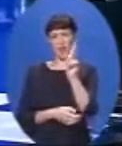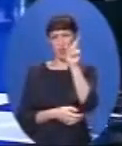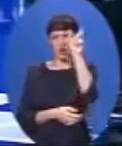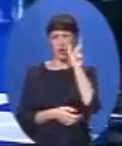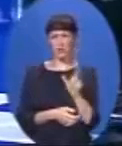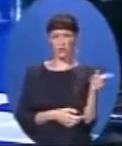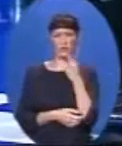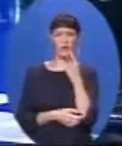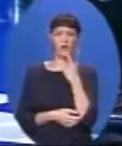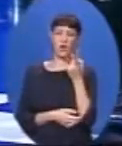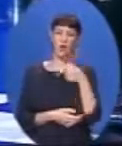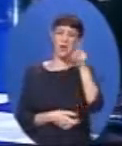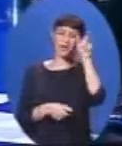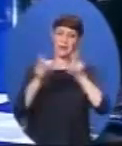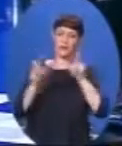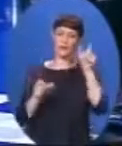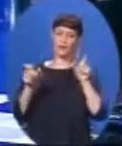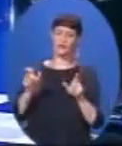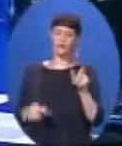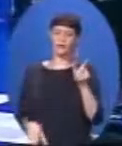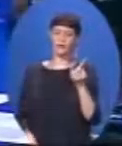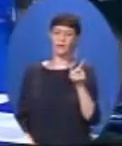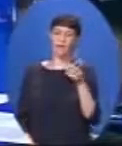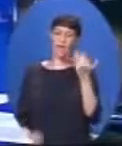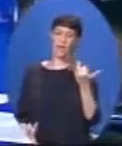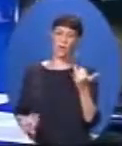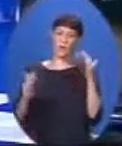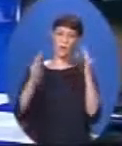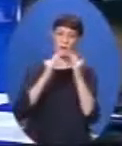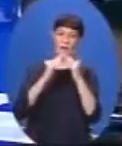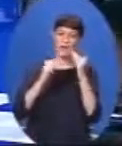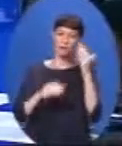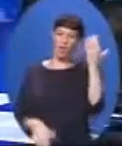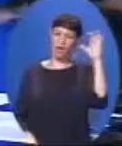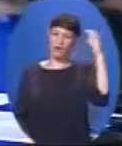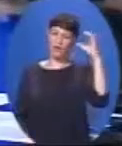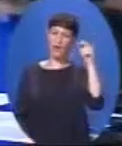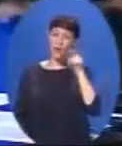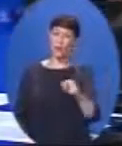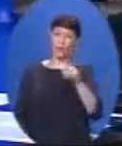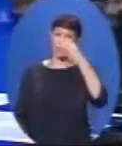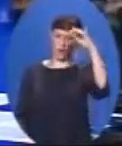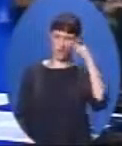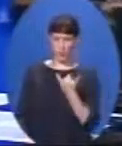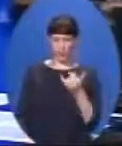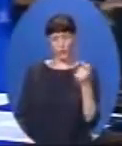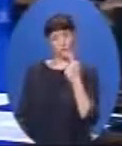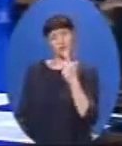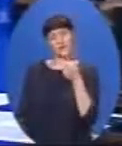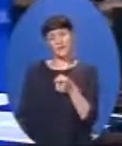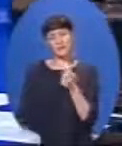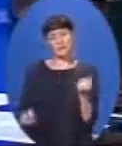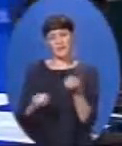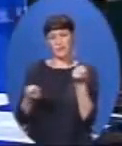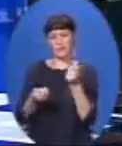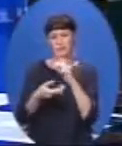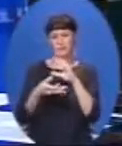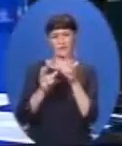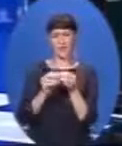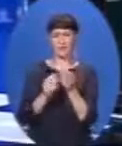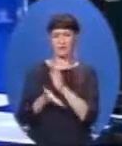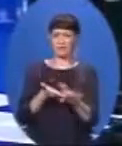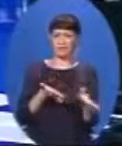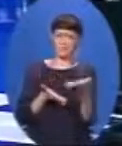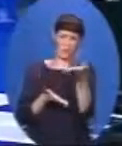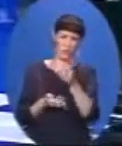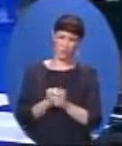לבית שלך גדול ולא אוכל שבועיים, הוא גיבור תרבות. אתה כסף, תראה, כסף בשבילך זה כנראה חזות הכל. חזות הכל.